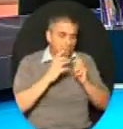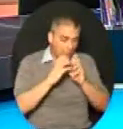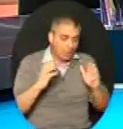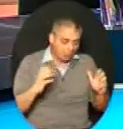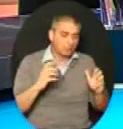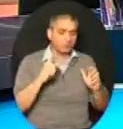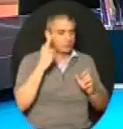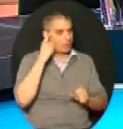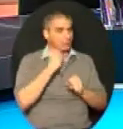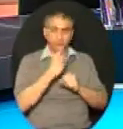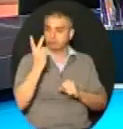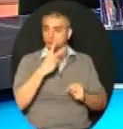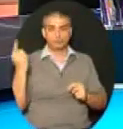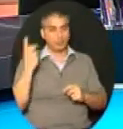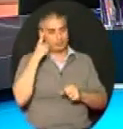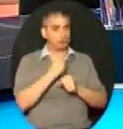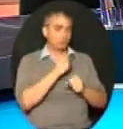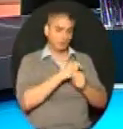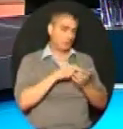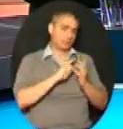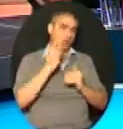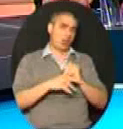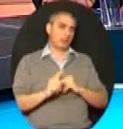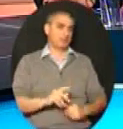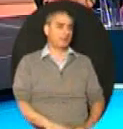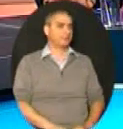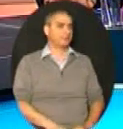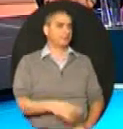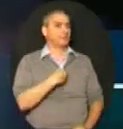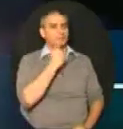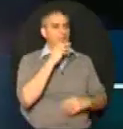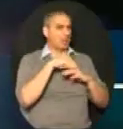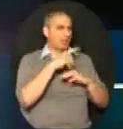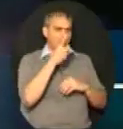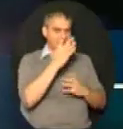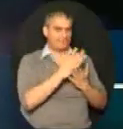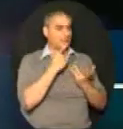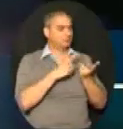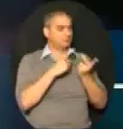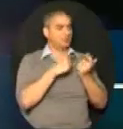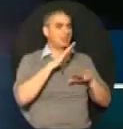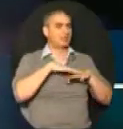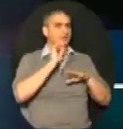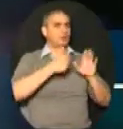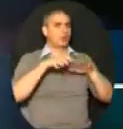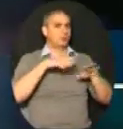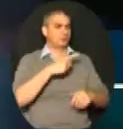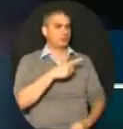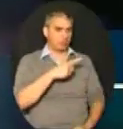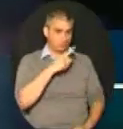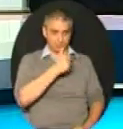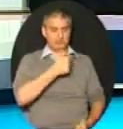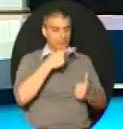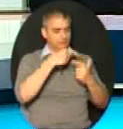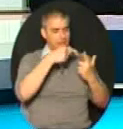ארוך, הוא עיקש מצד שני הצדדים, לכן זה לא נגמר. הילד, רק הערה אחת, את מנית את שלל תפקידיו של ראש הממשלה. הוא